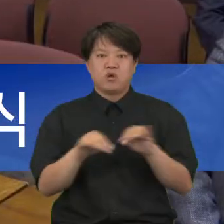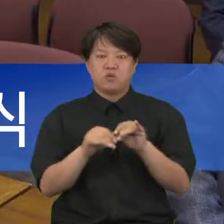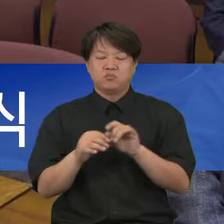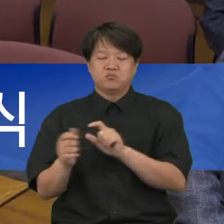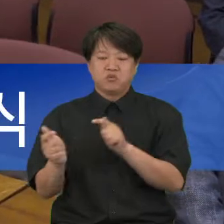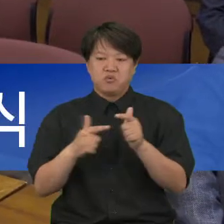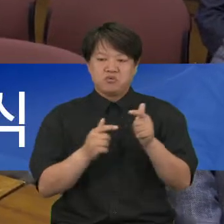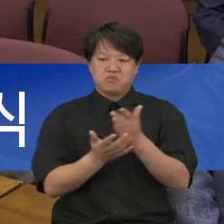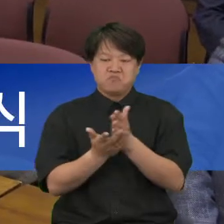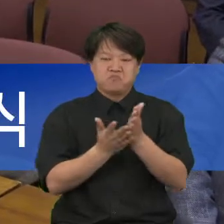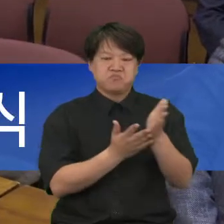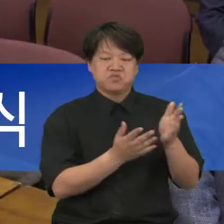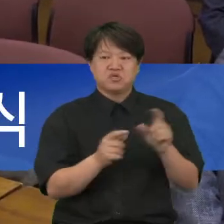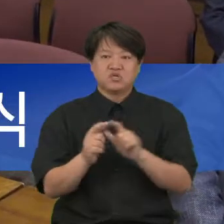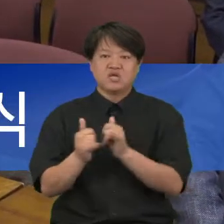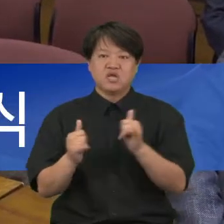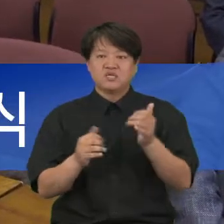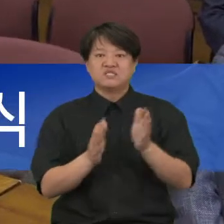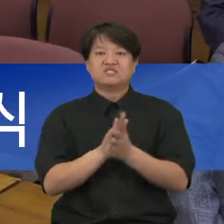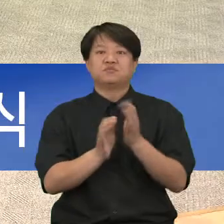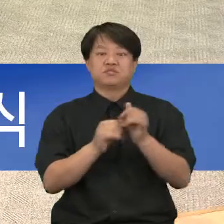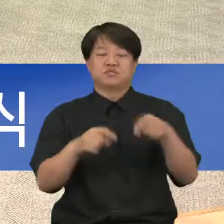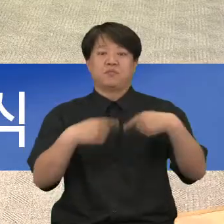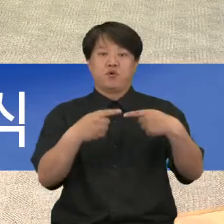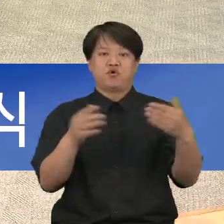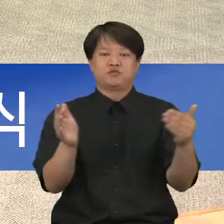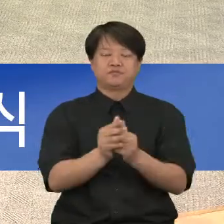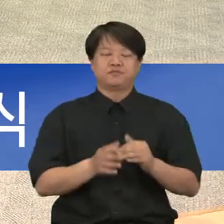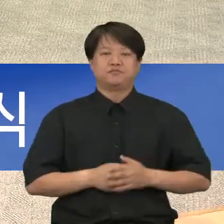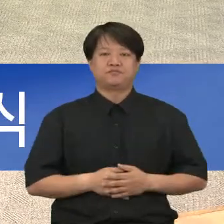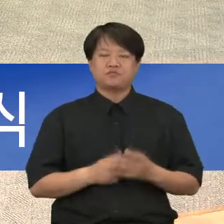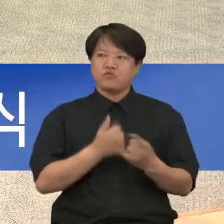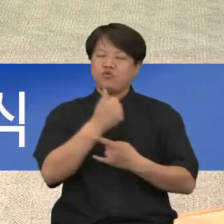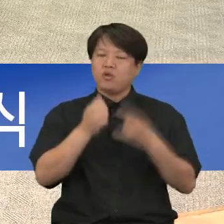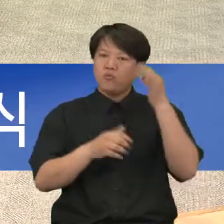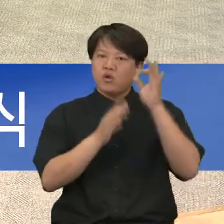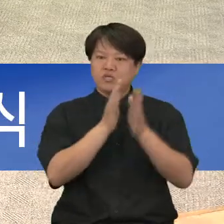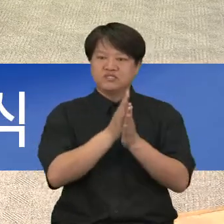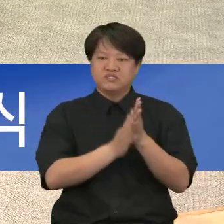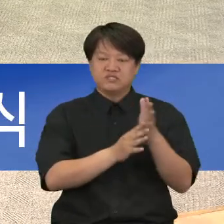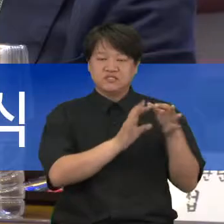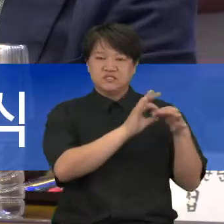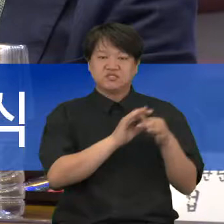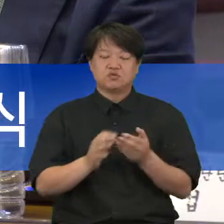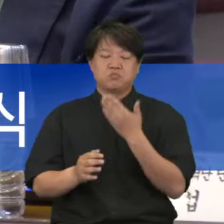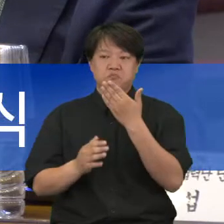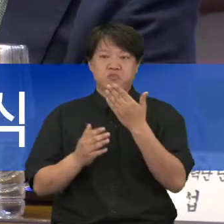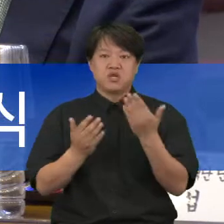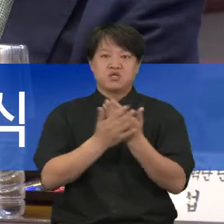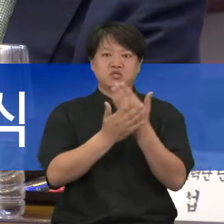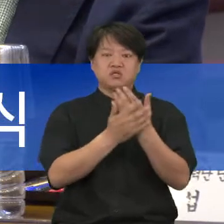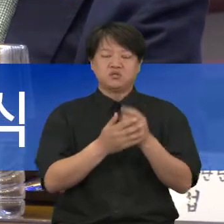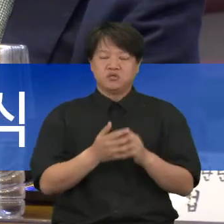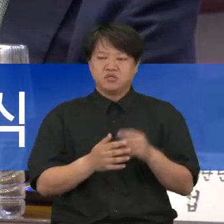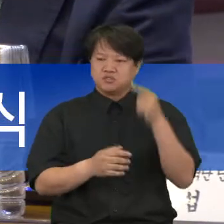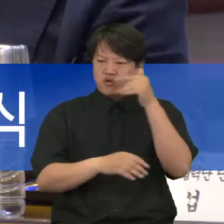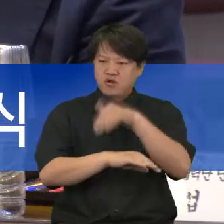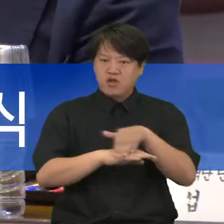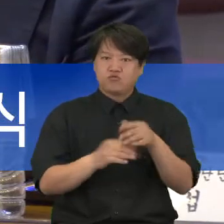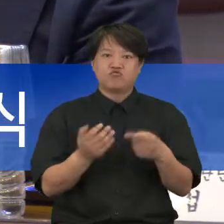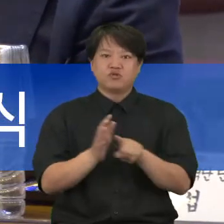전문가와 각계각층의 시민이 참여했습니다. 위원회는 포항시 지속가능 발전의 전략적 추진을